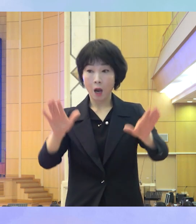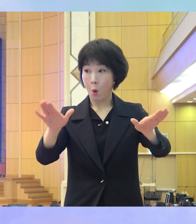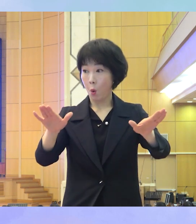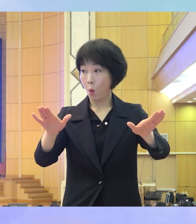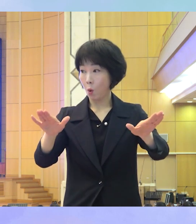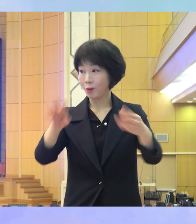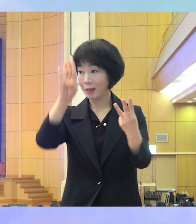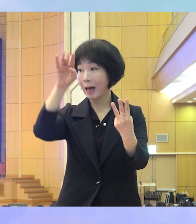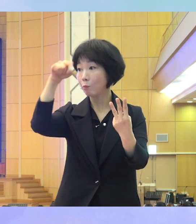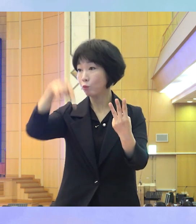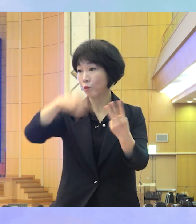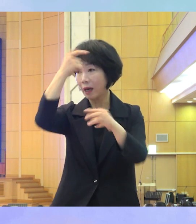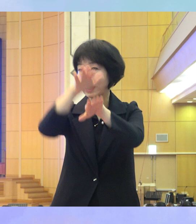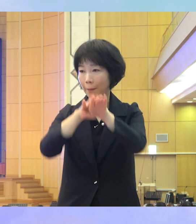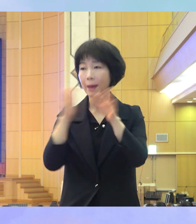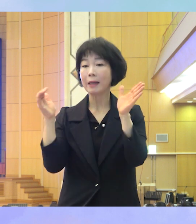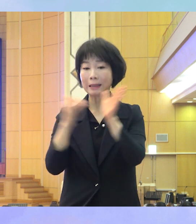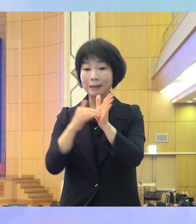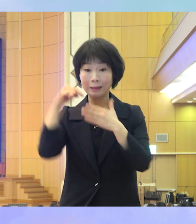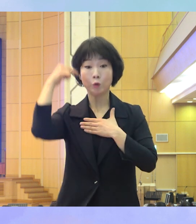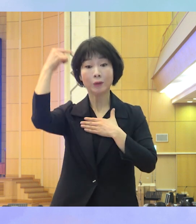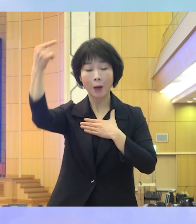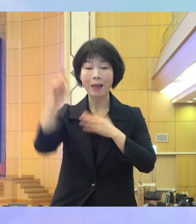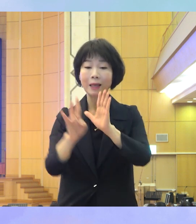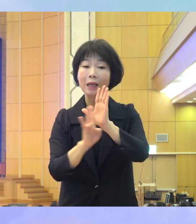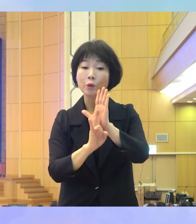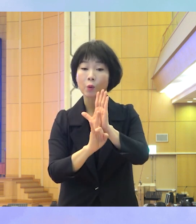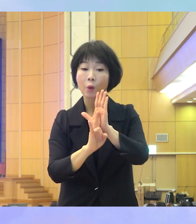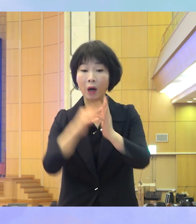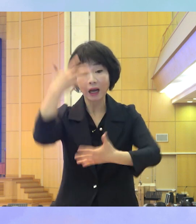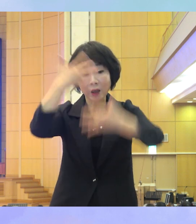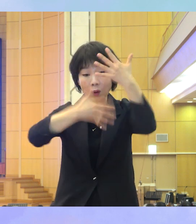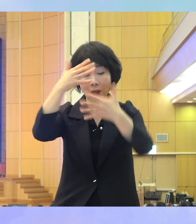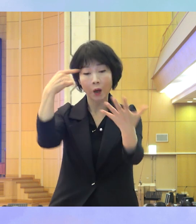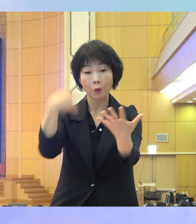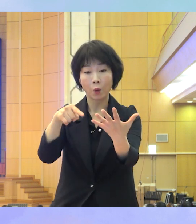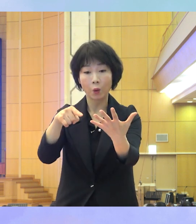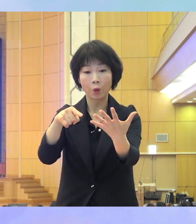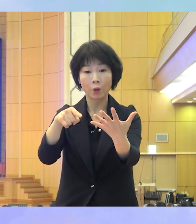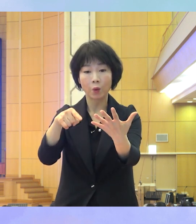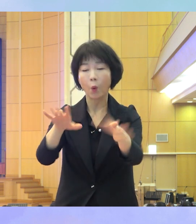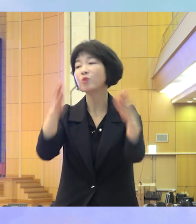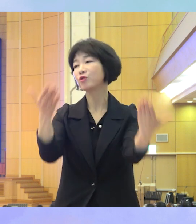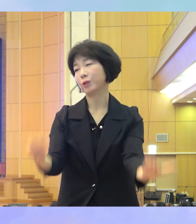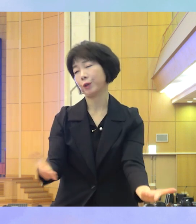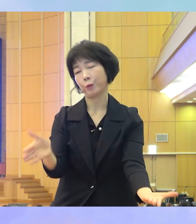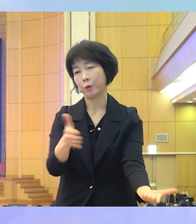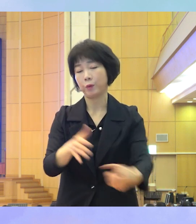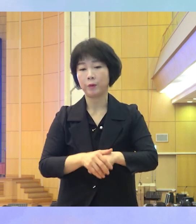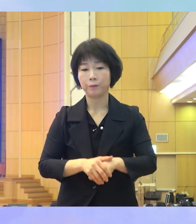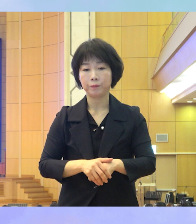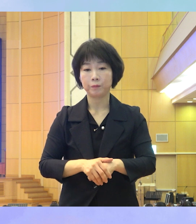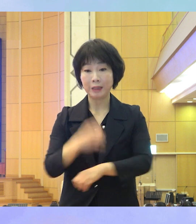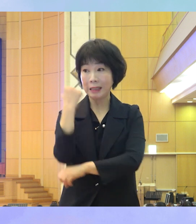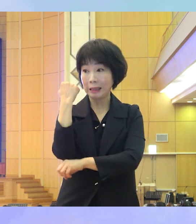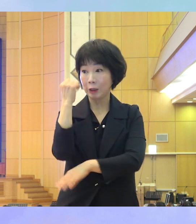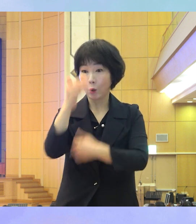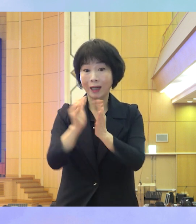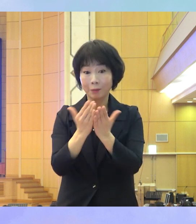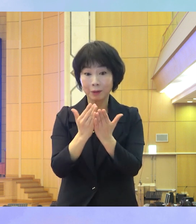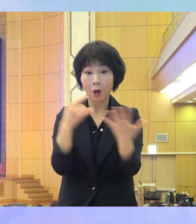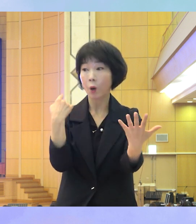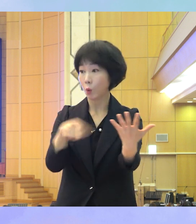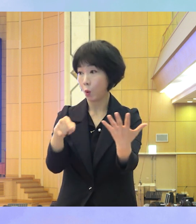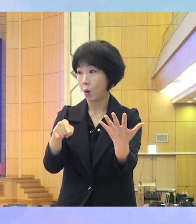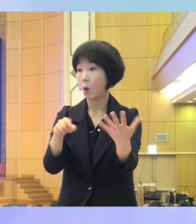오늘 3부 예배 후에 계시록 영상 예배는 없고 초급